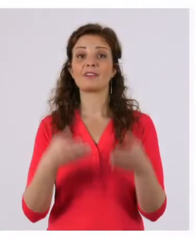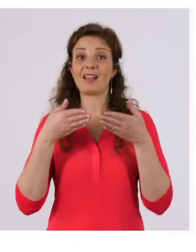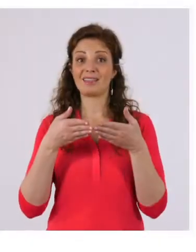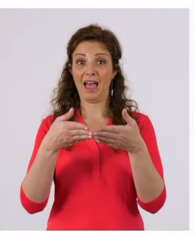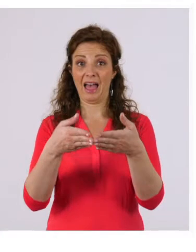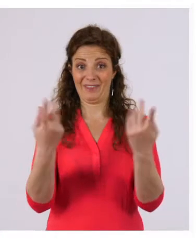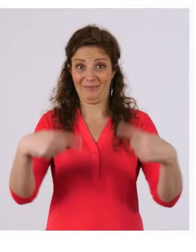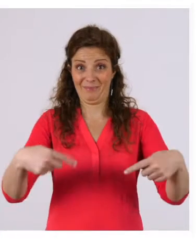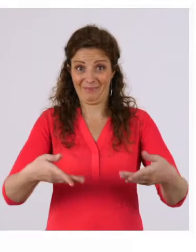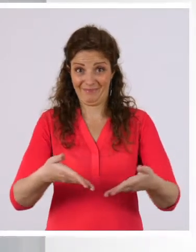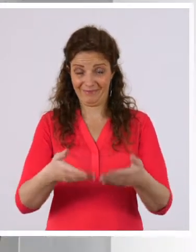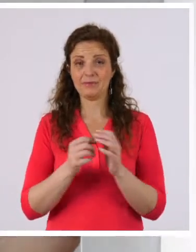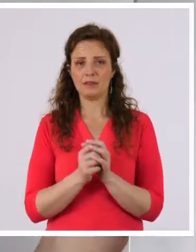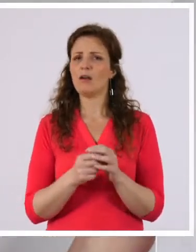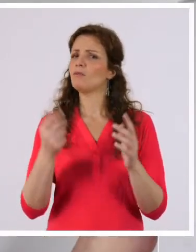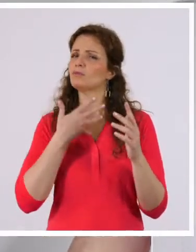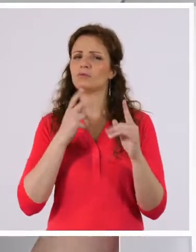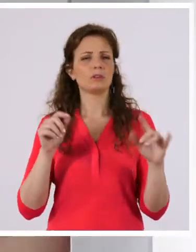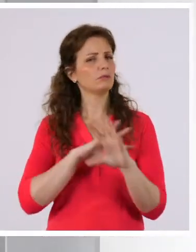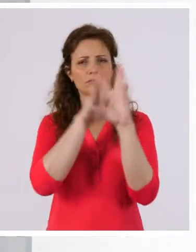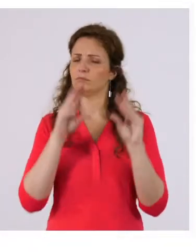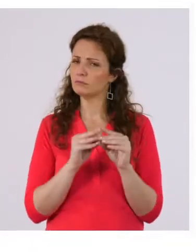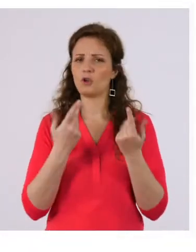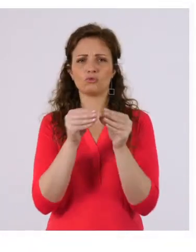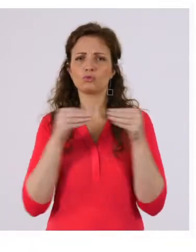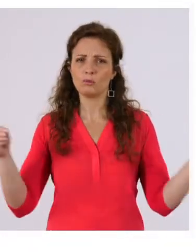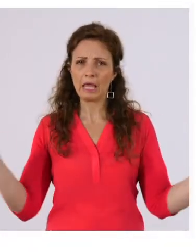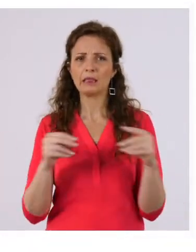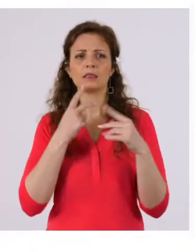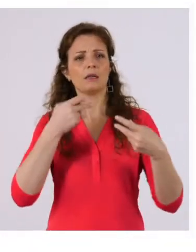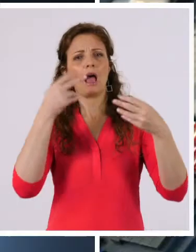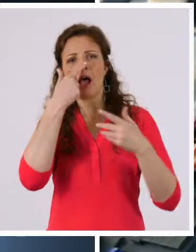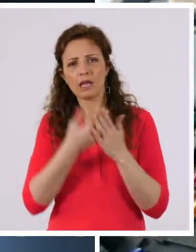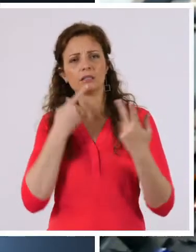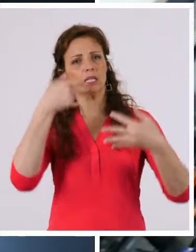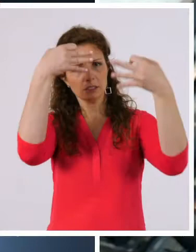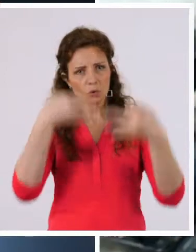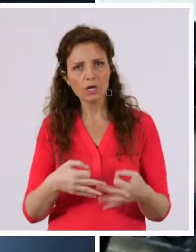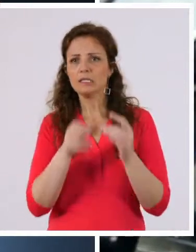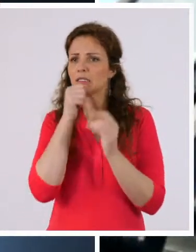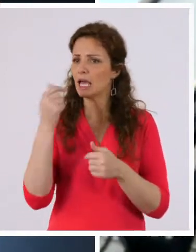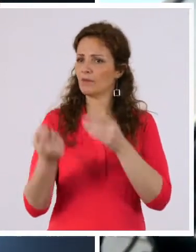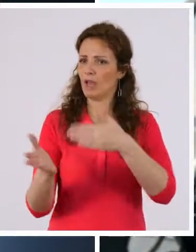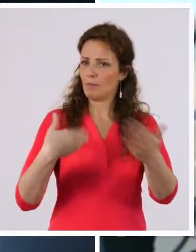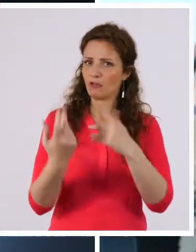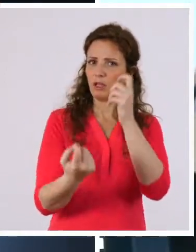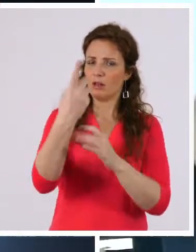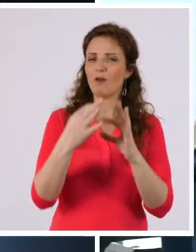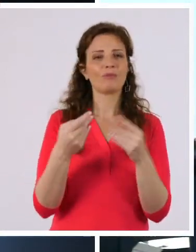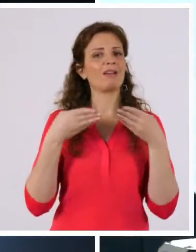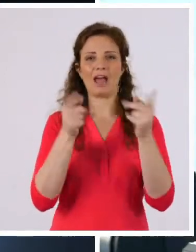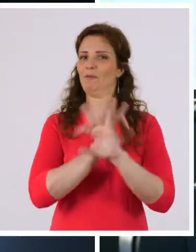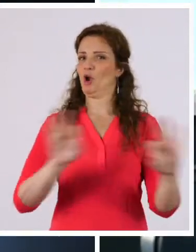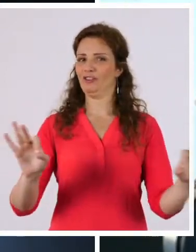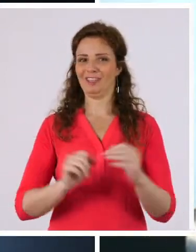La nave su cui state viaggiando è dotata di tutti i moderni sistemi per fronteggiare qualsiasi tipo d'emergenza.